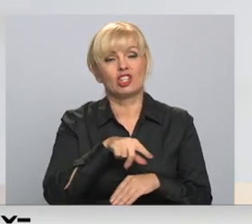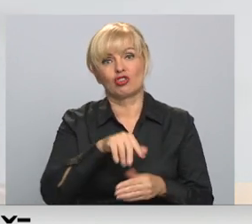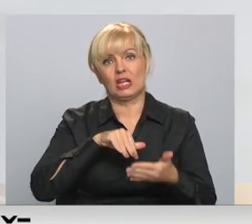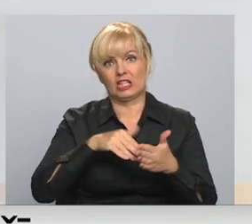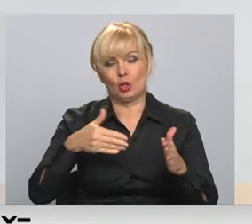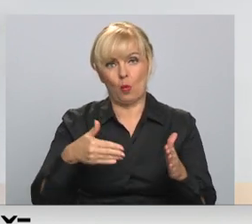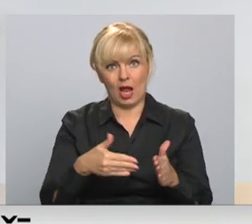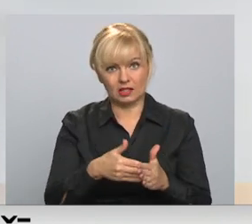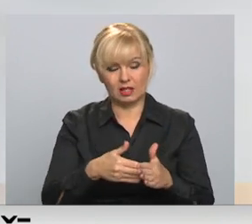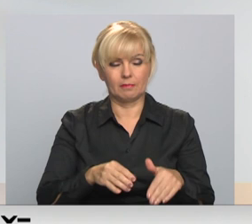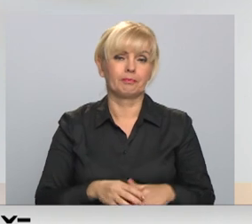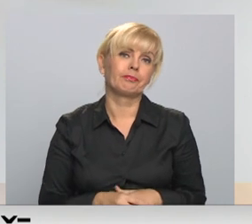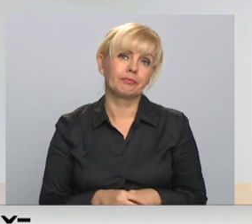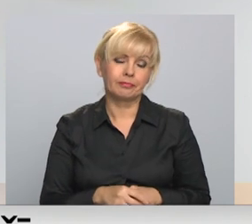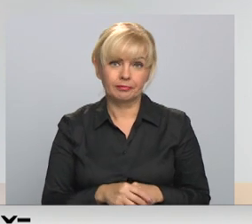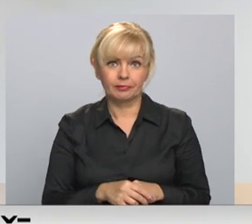situācija.